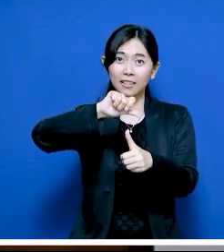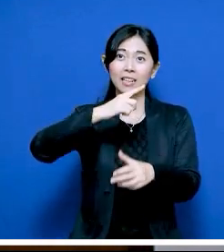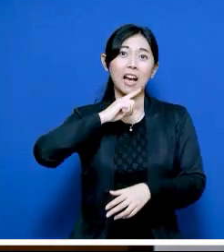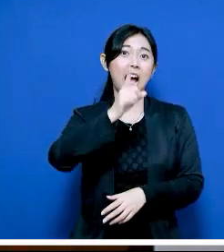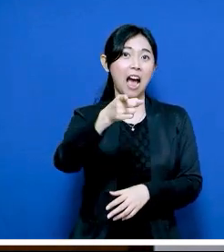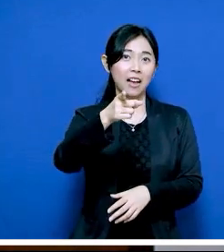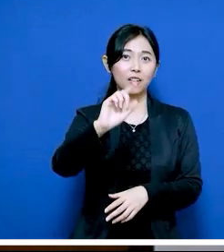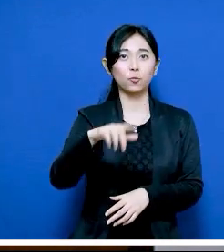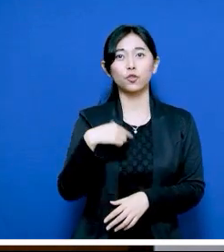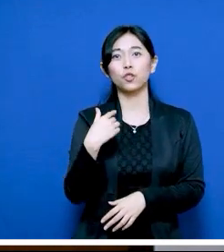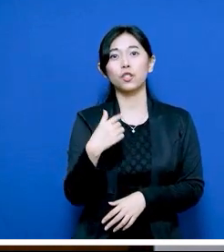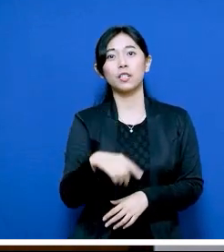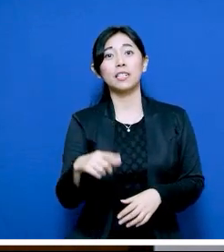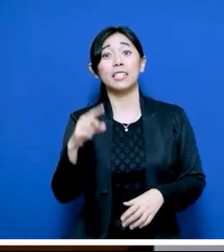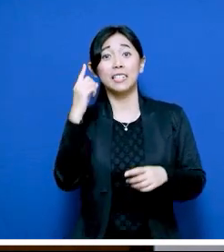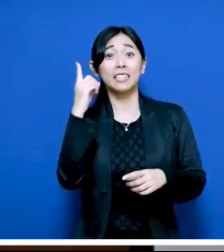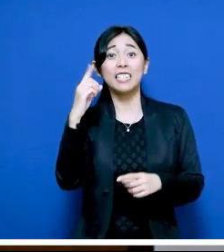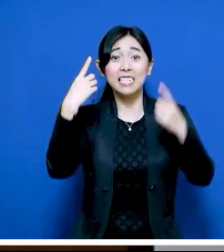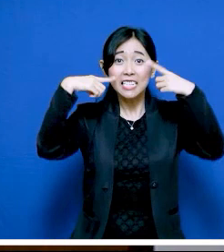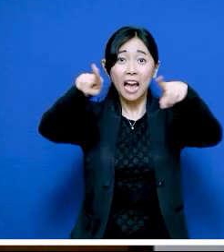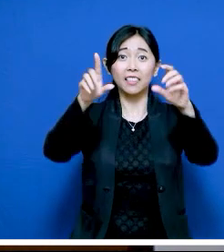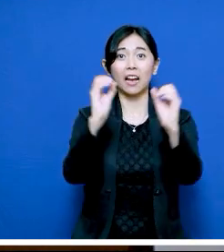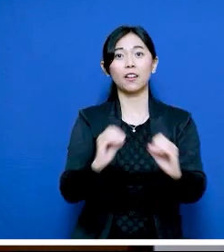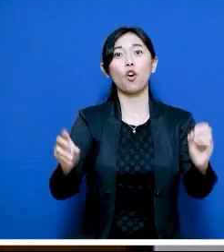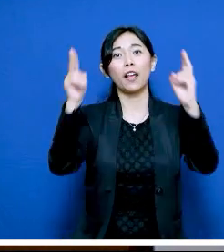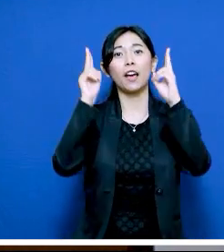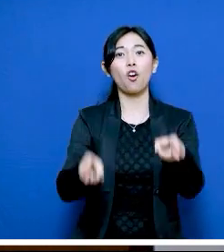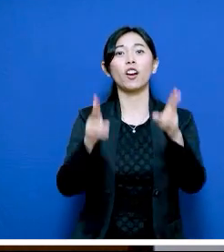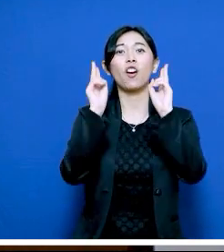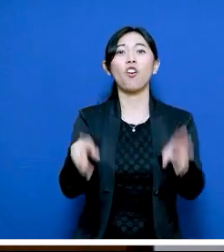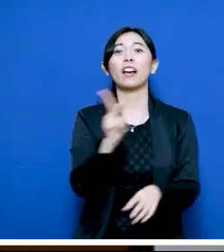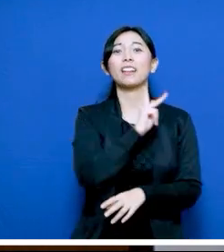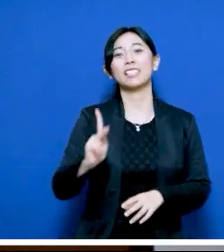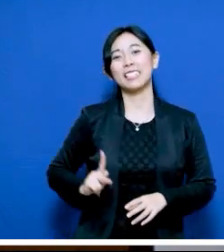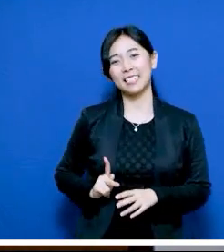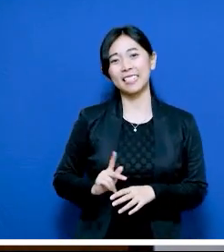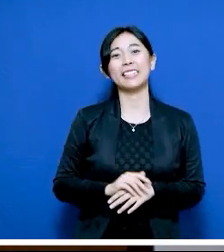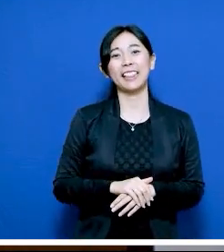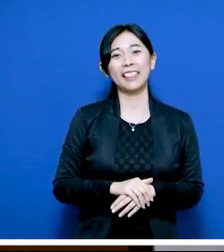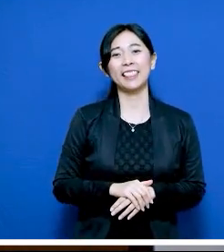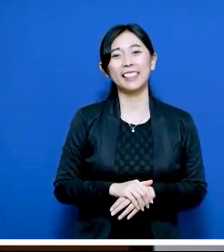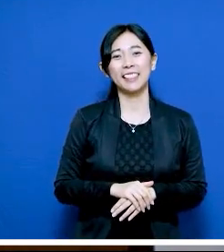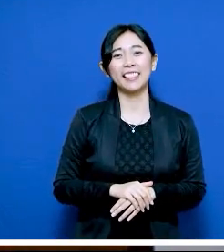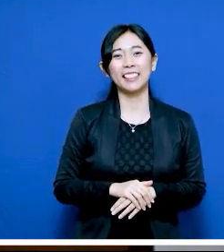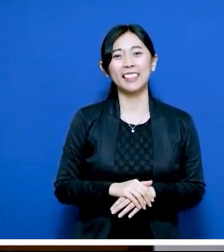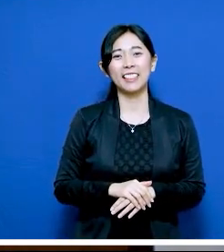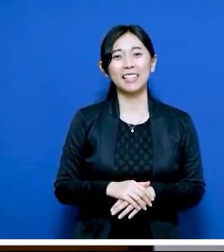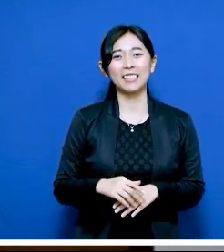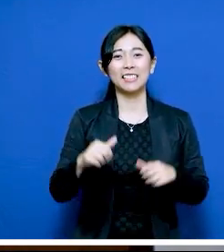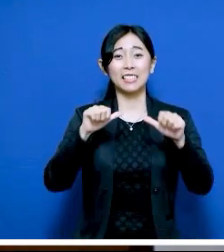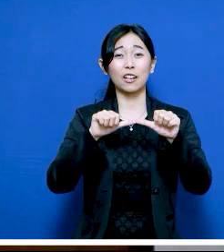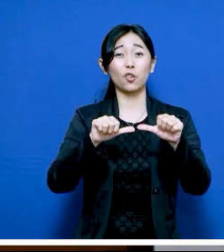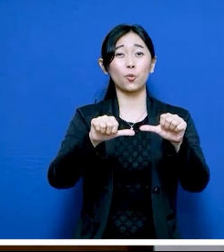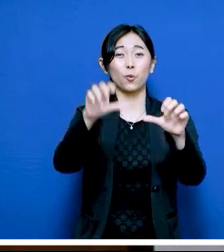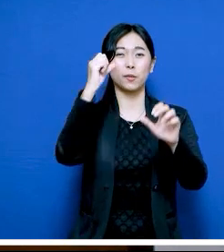perlu dinyatakan oleh orang-orang yang mengaku sebagai murid-murid Kristus, yang mau